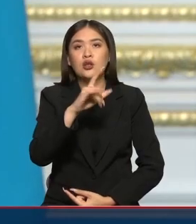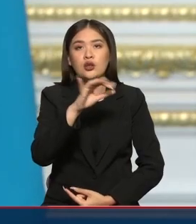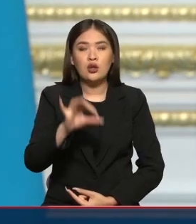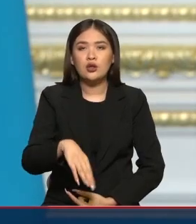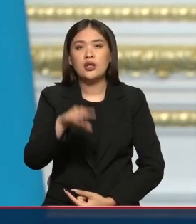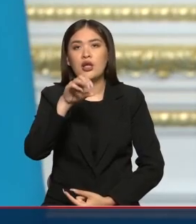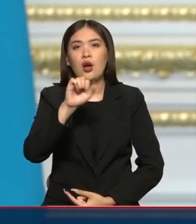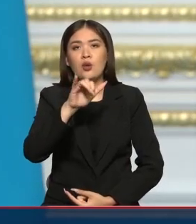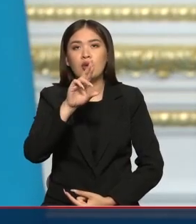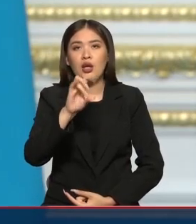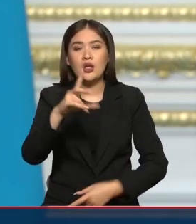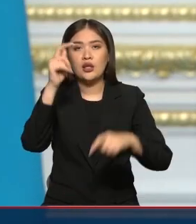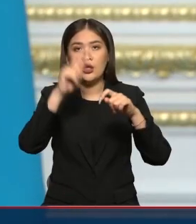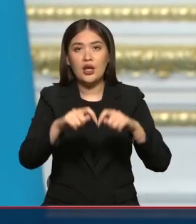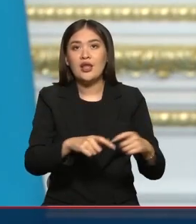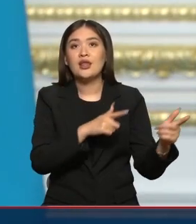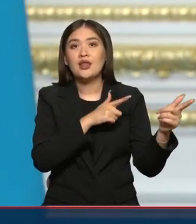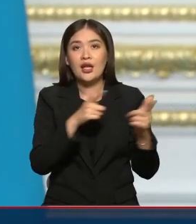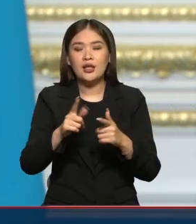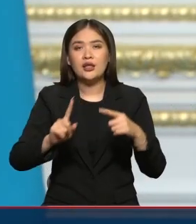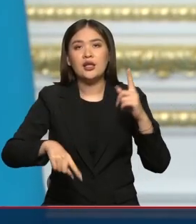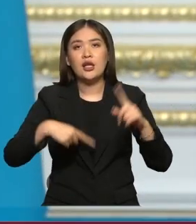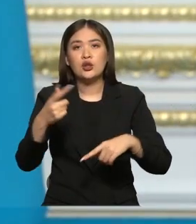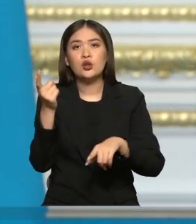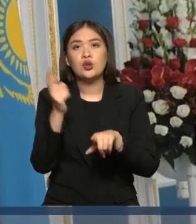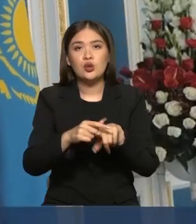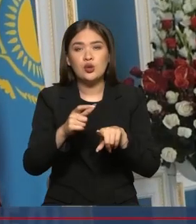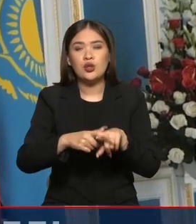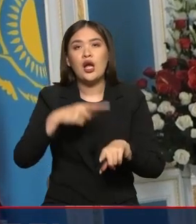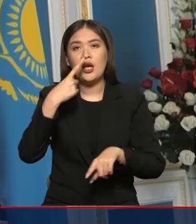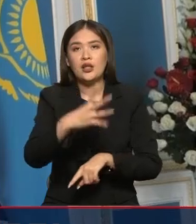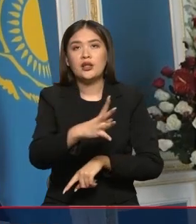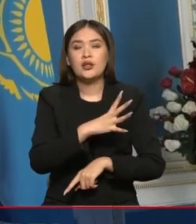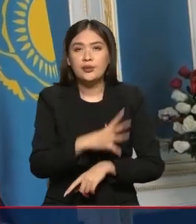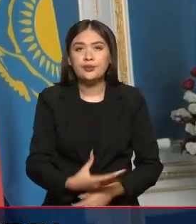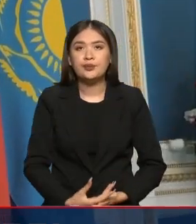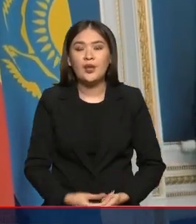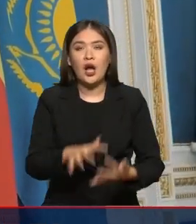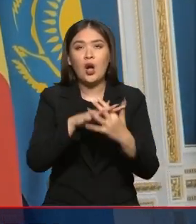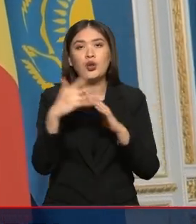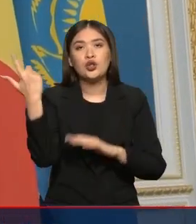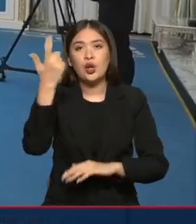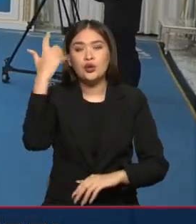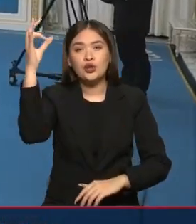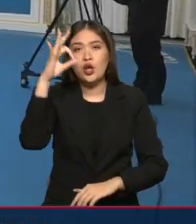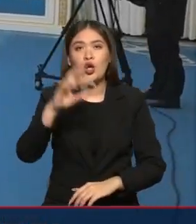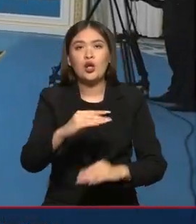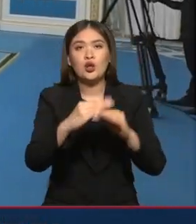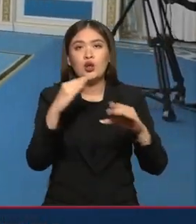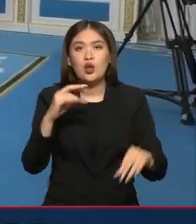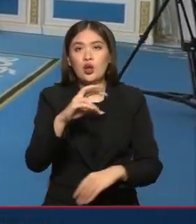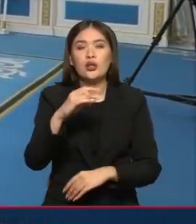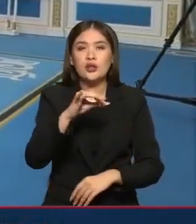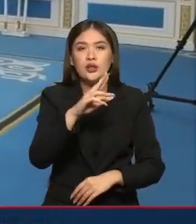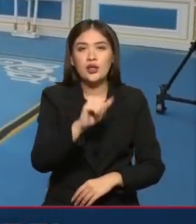саласын зерттеуге дайын екенін келіссөз барысында атап өттім. Сондай-ақ тараптар ауыл шаруашылығы, өндіріс, көлік, логистика және